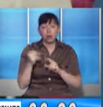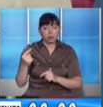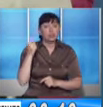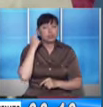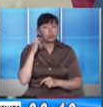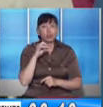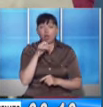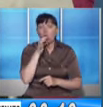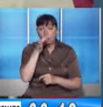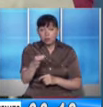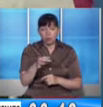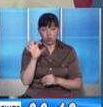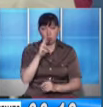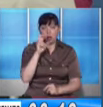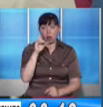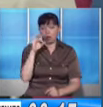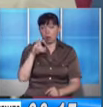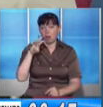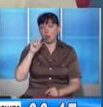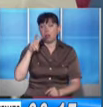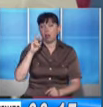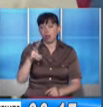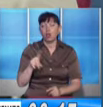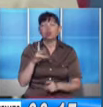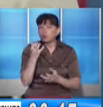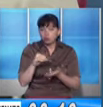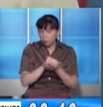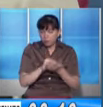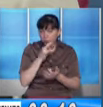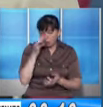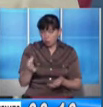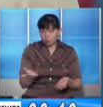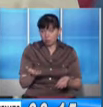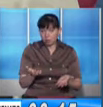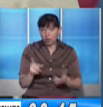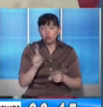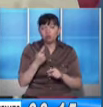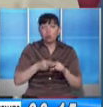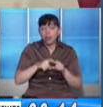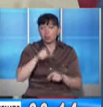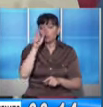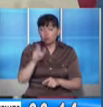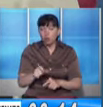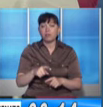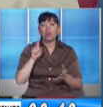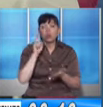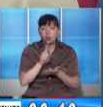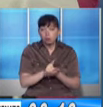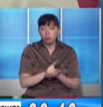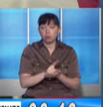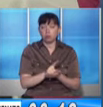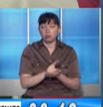auzit și răspunsul referitor la Caramalah. Păi ce vreți să mai auziți? Să vă mai repet încă o dată că această persoană trebuie